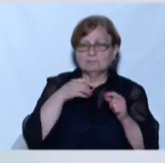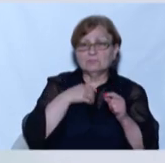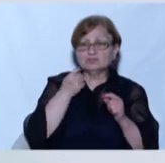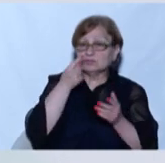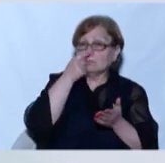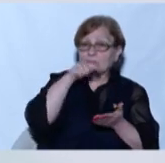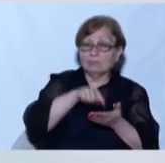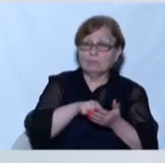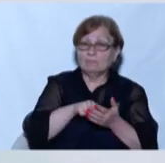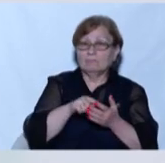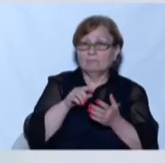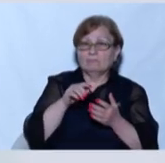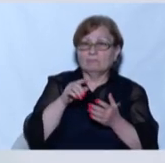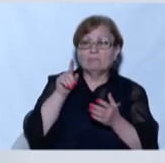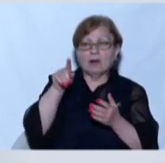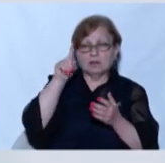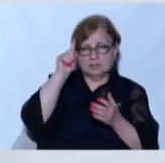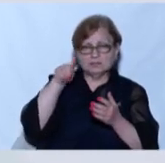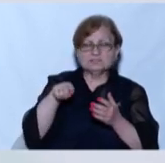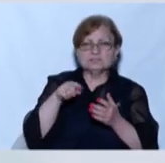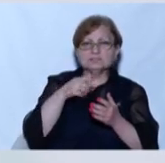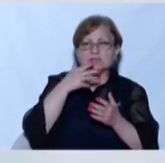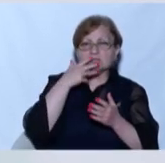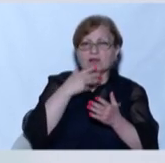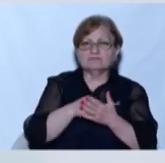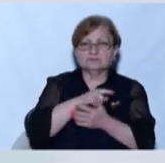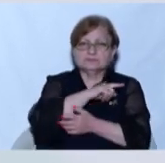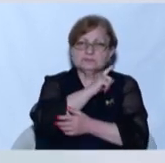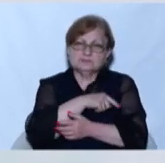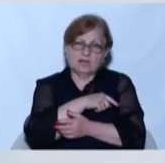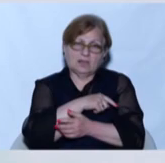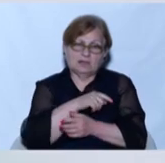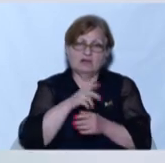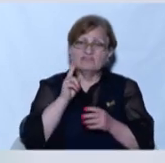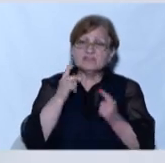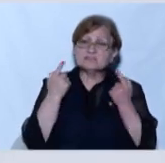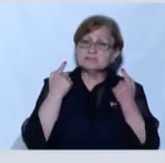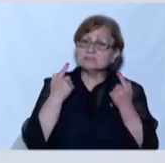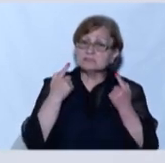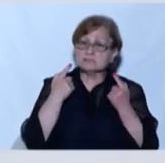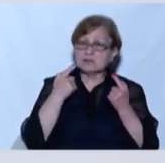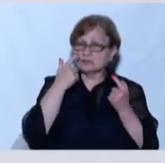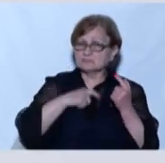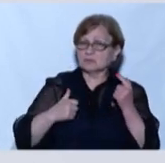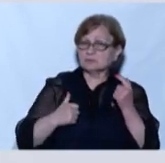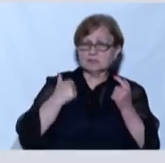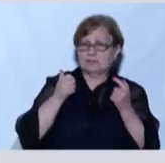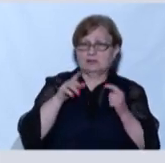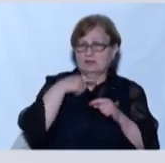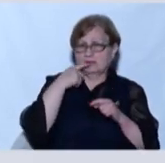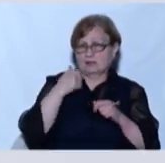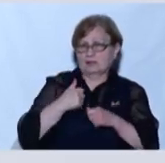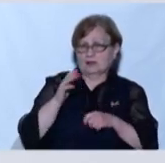ი გამოდგეო მაგრამ მანაც ისის თავისი ძალა ეს არის ხოლმე სხვადასხვაში რომ ვინც დიდია ის თავის ძალას გზნობს და აი ხლა